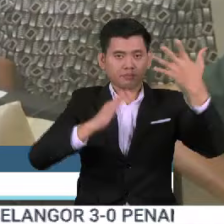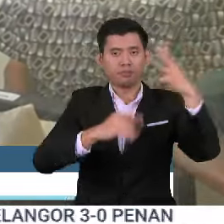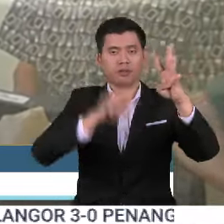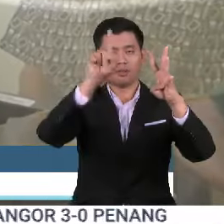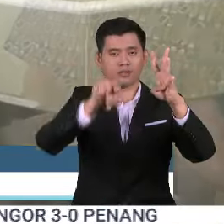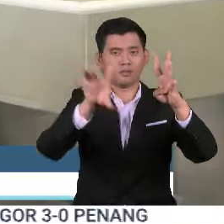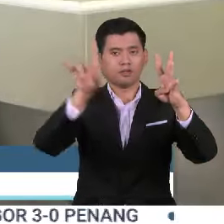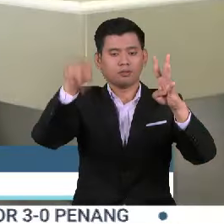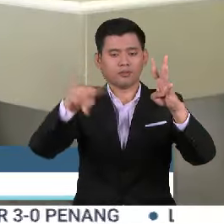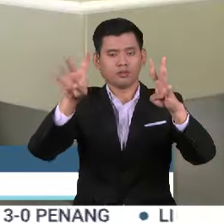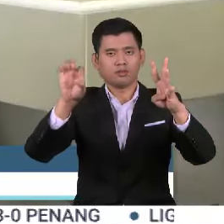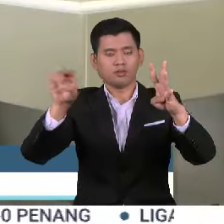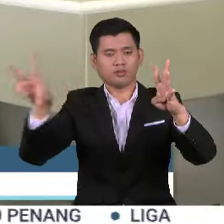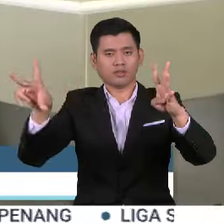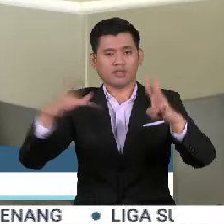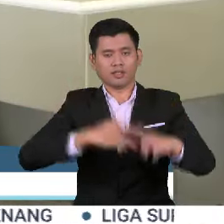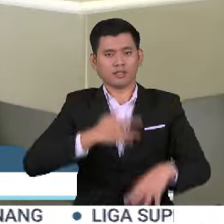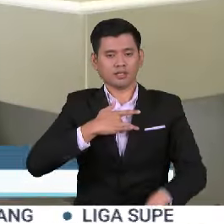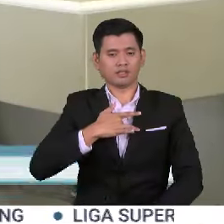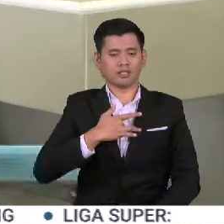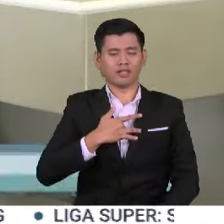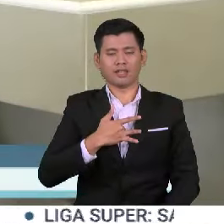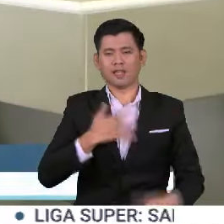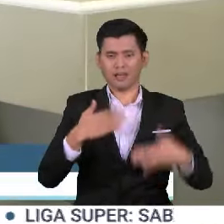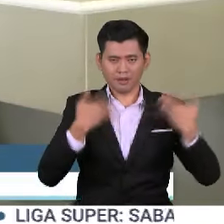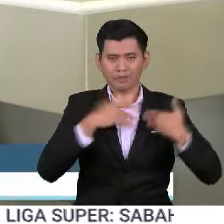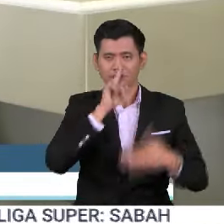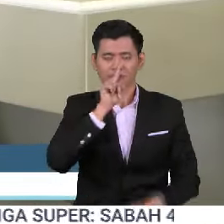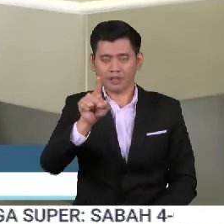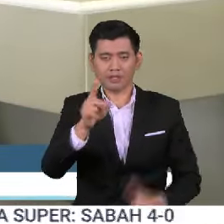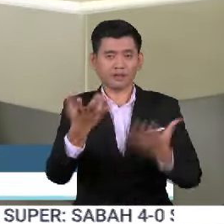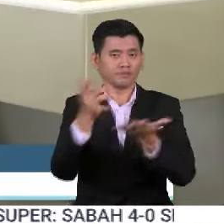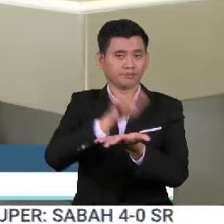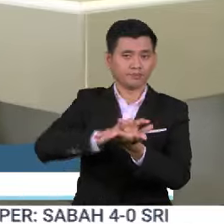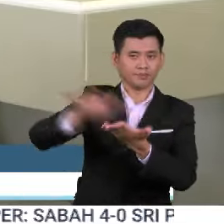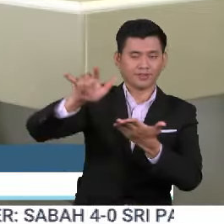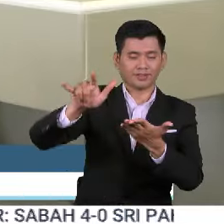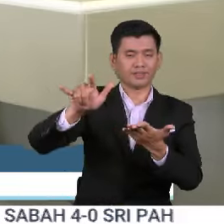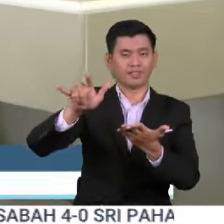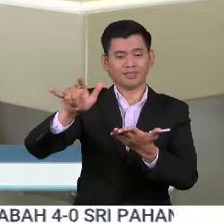Ogos. Berasa suka hati. Suka hati lah nak pergi.